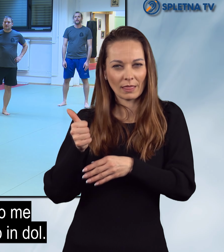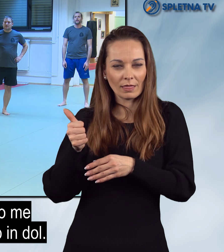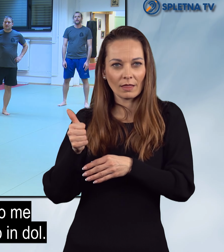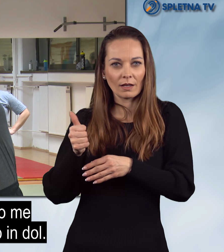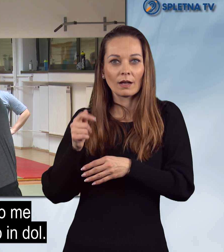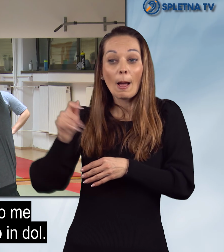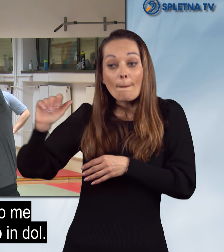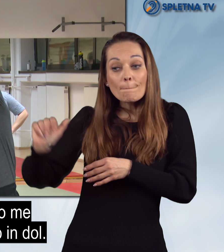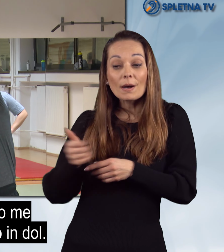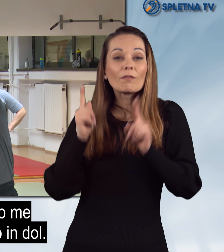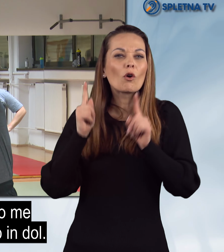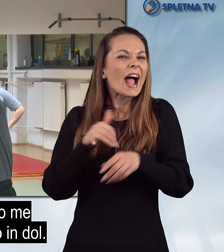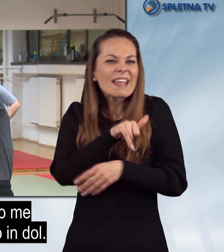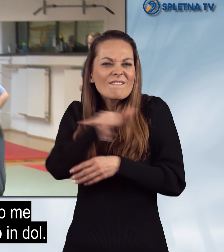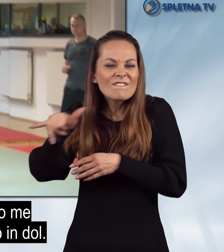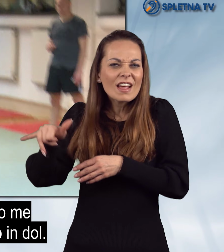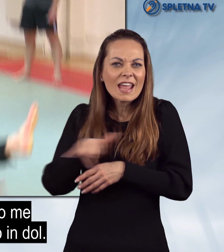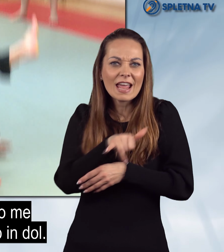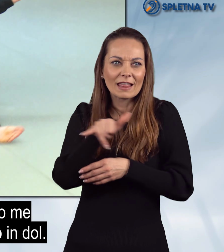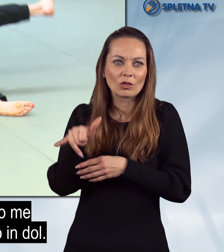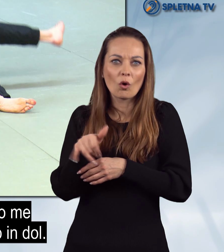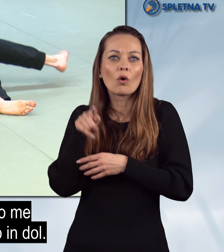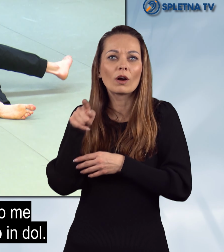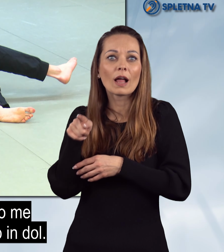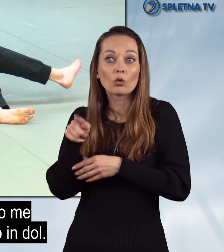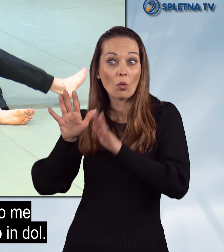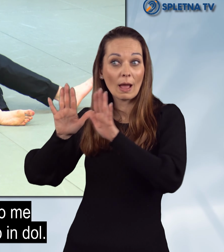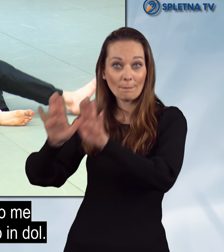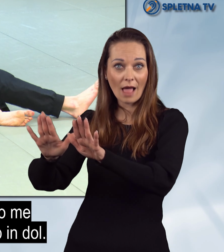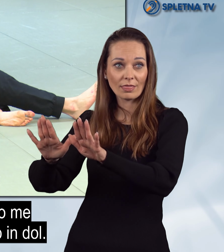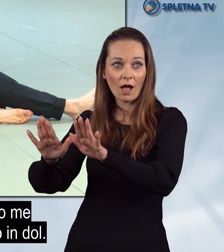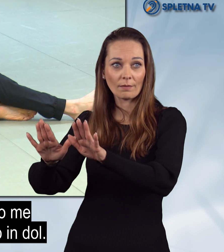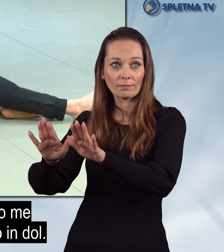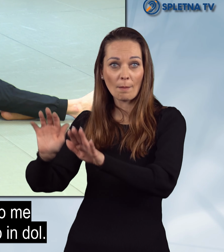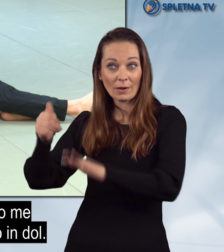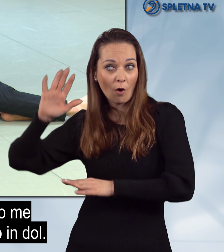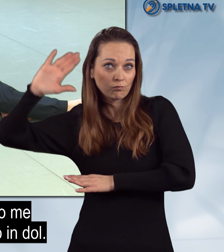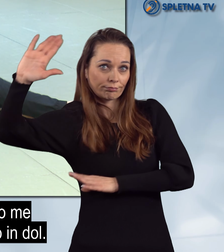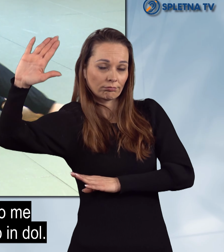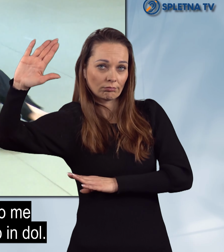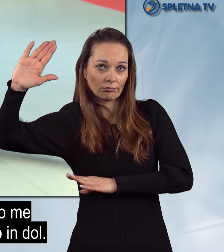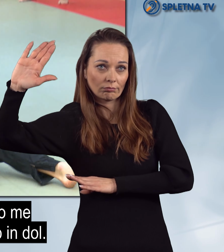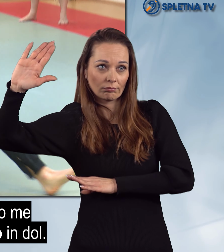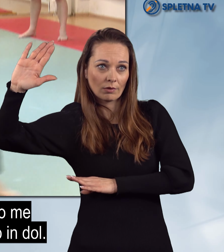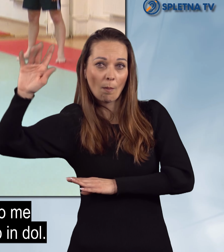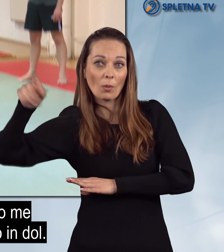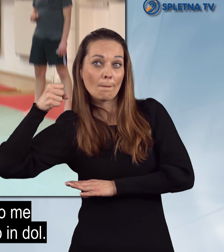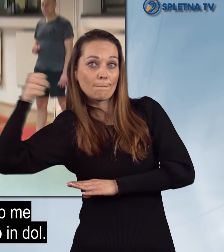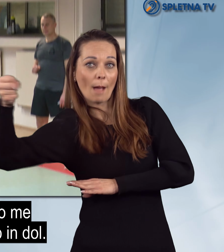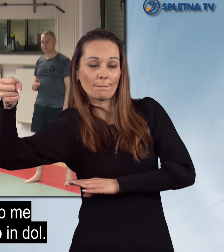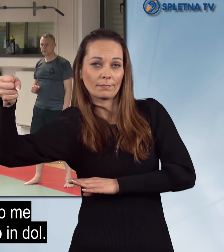v tu, to in dol. Ne?